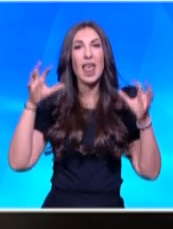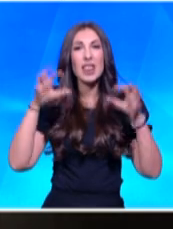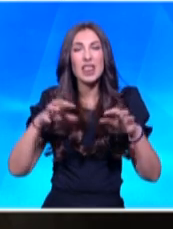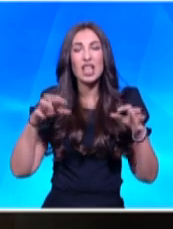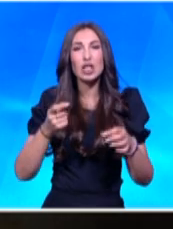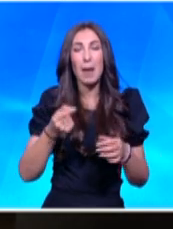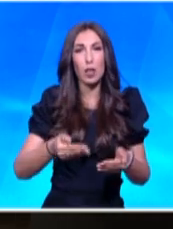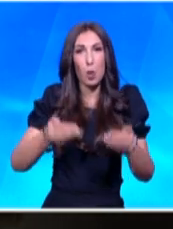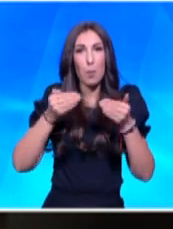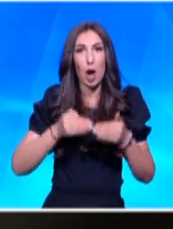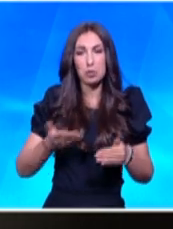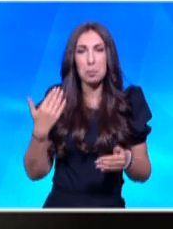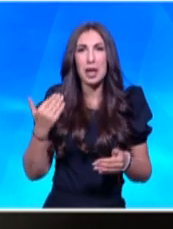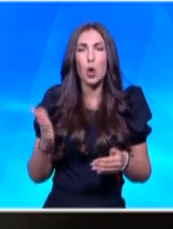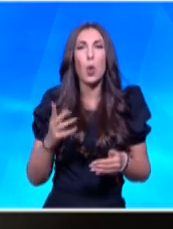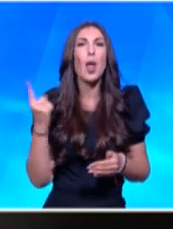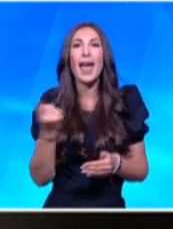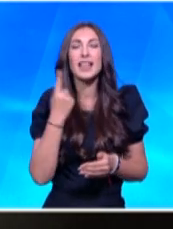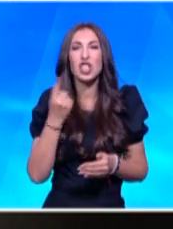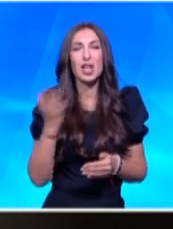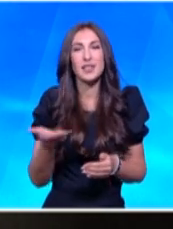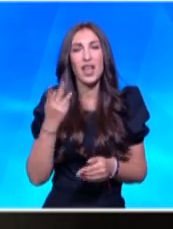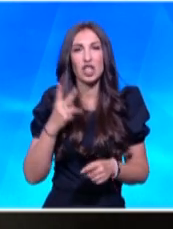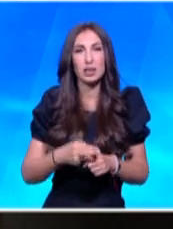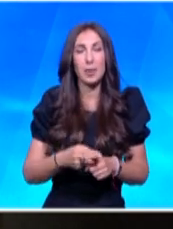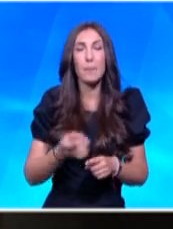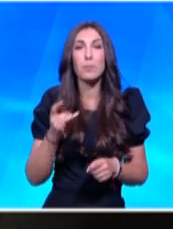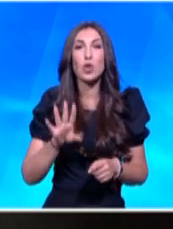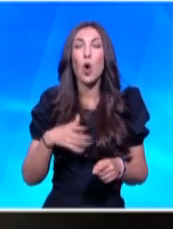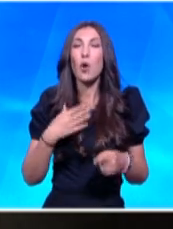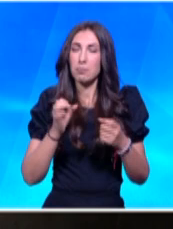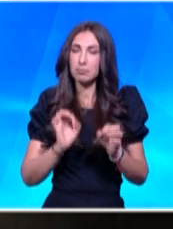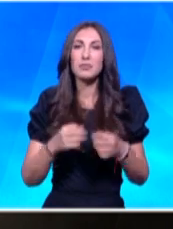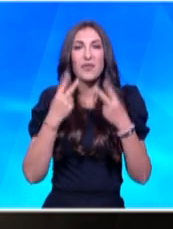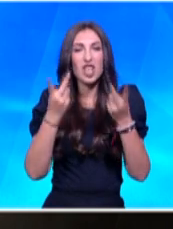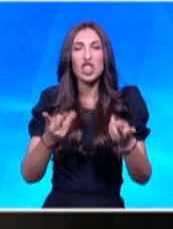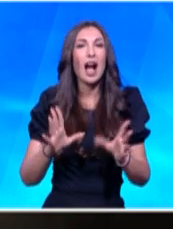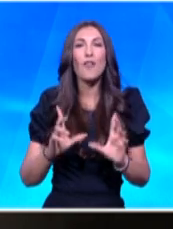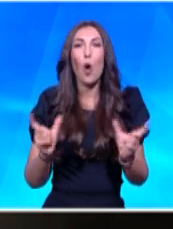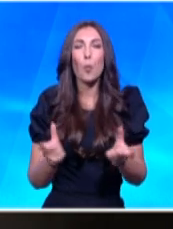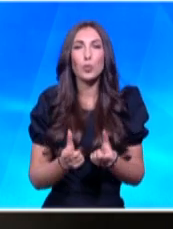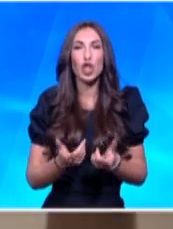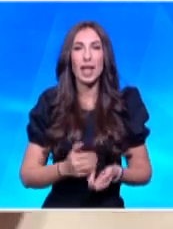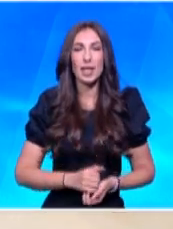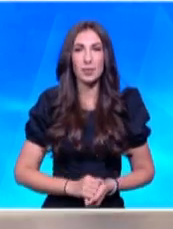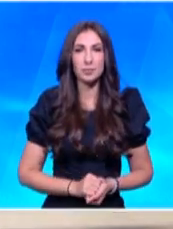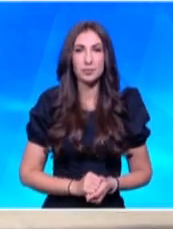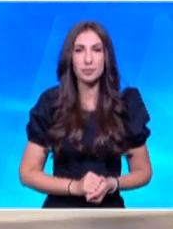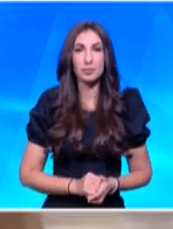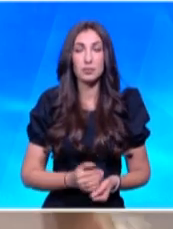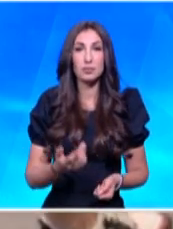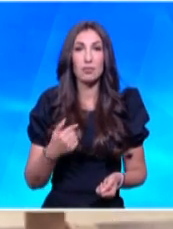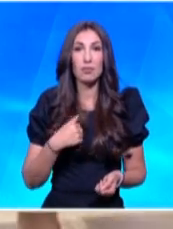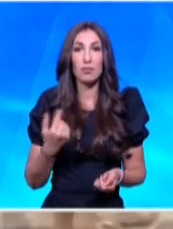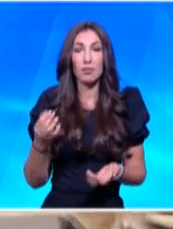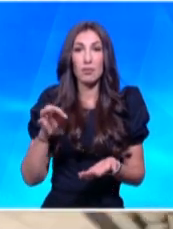малко по-рано, буквално преди час, вече спря, но ви предлагам да видим сега обобщението. Просто пристигна